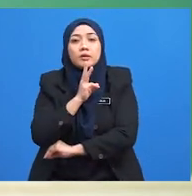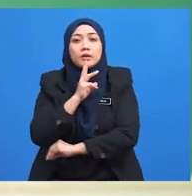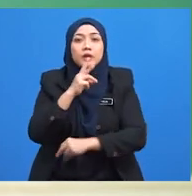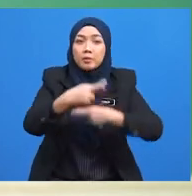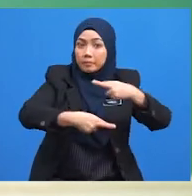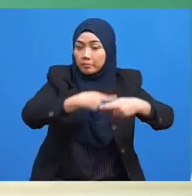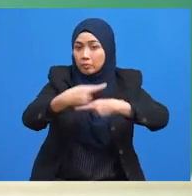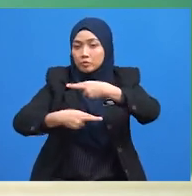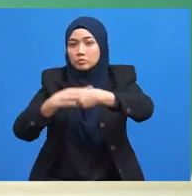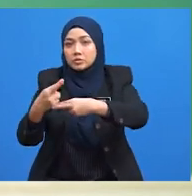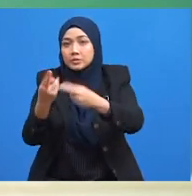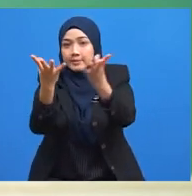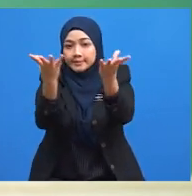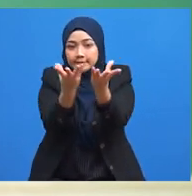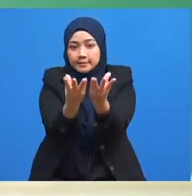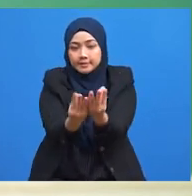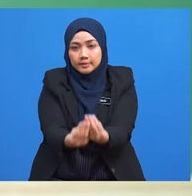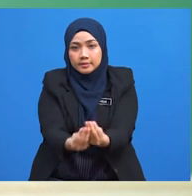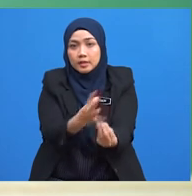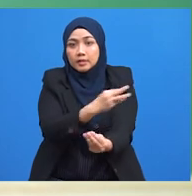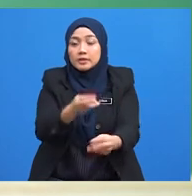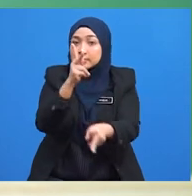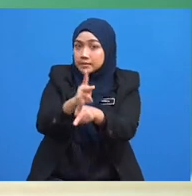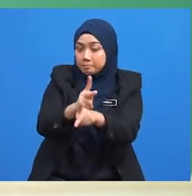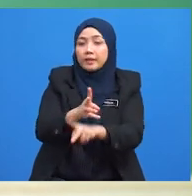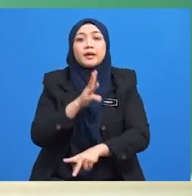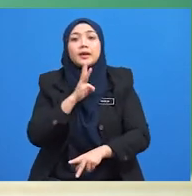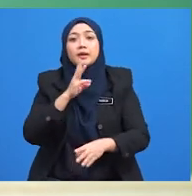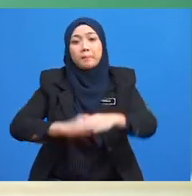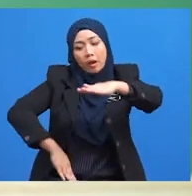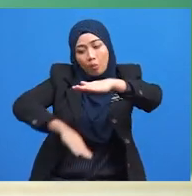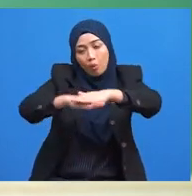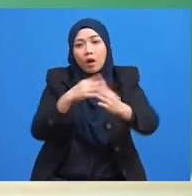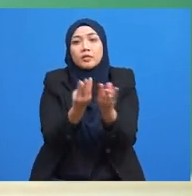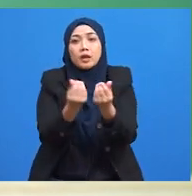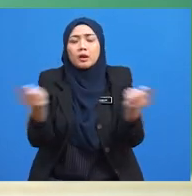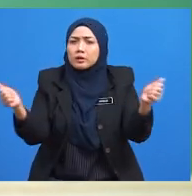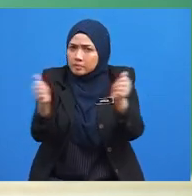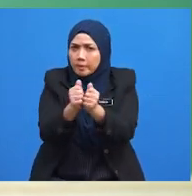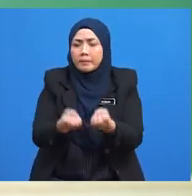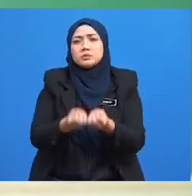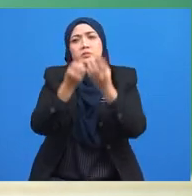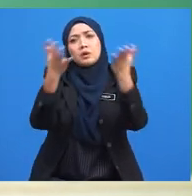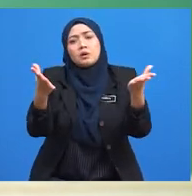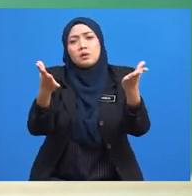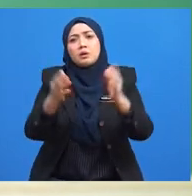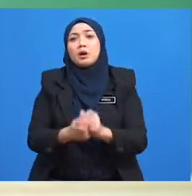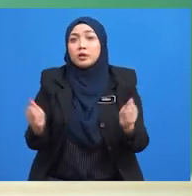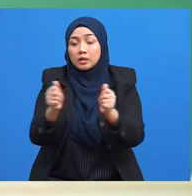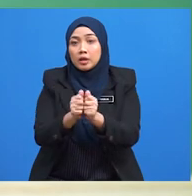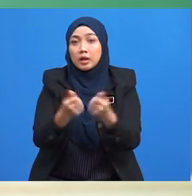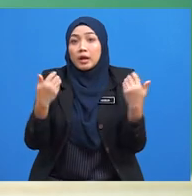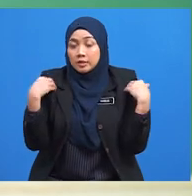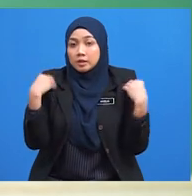proses resapan yang akan menyimpan air bawah tanah dengan banyak. Oleh itu, dengan adanya pokok di